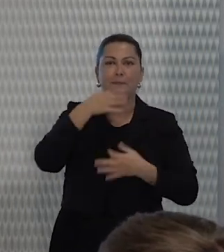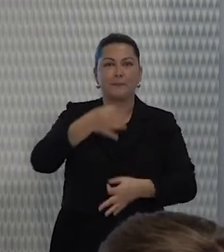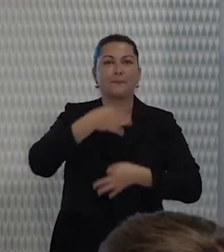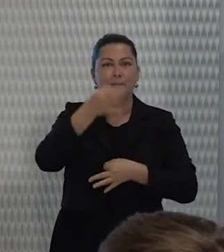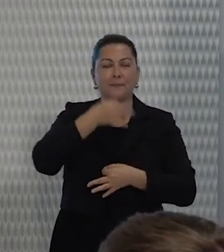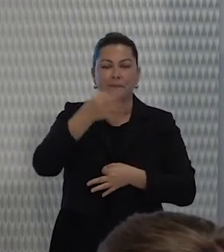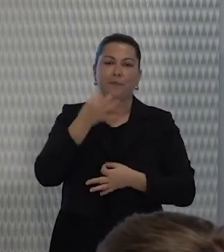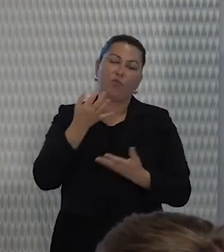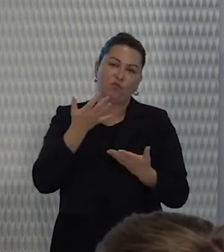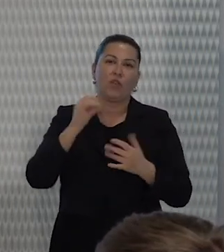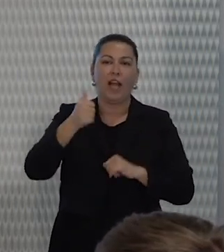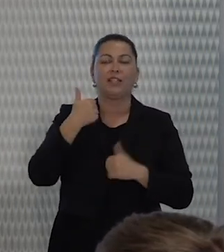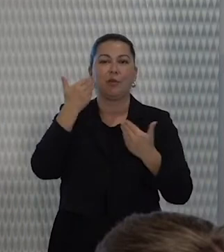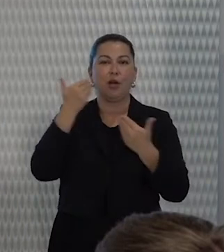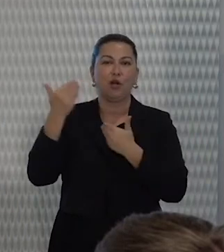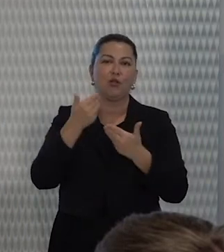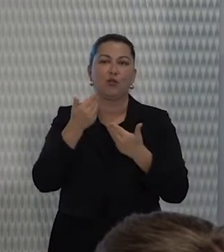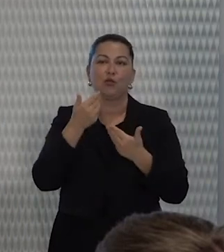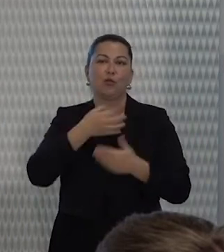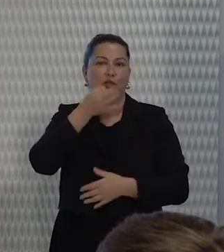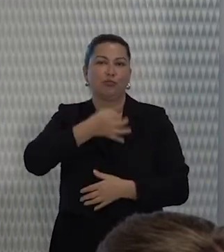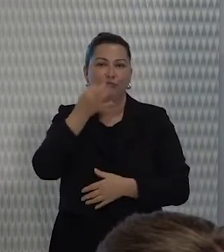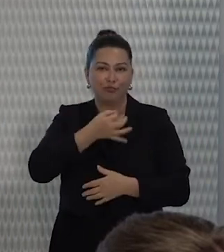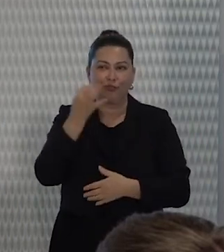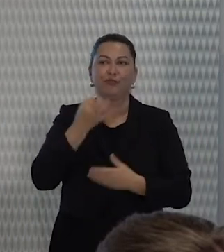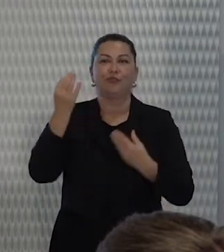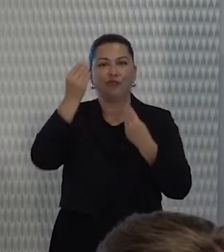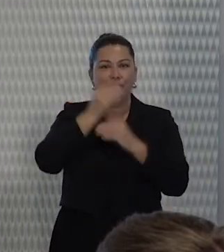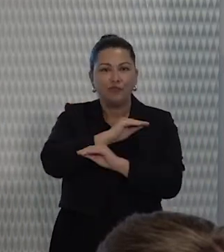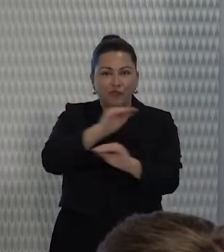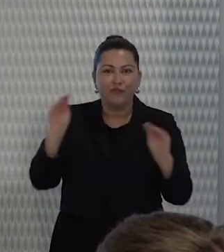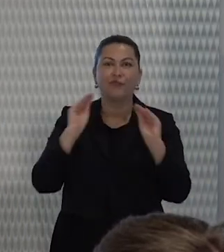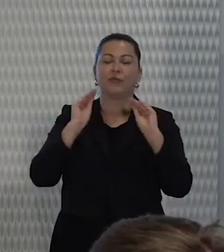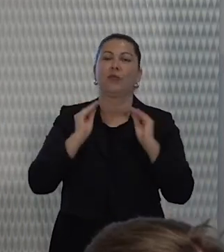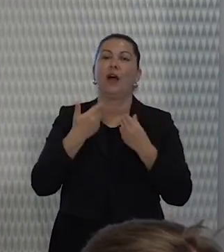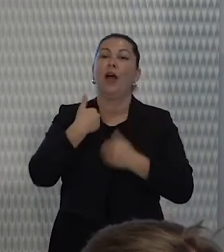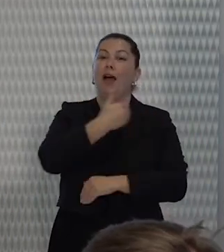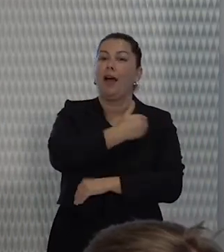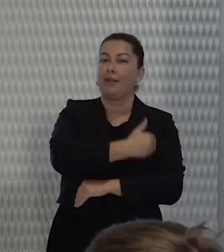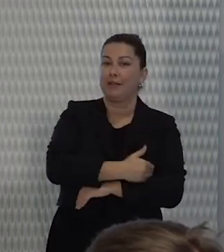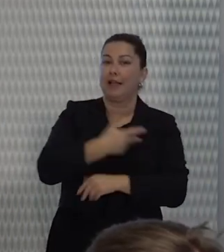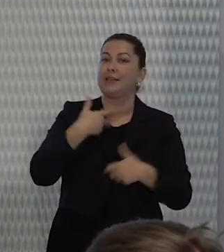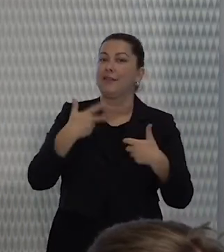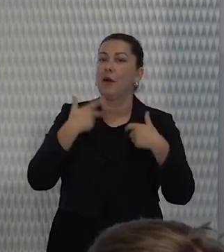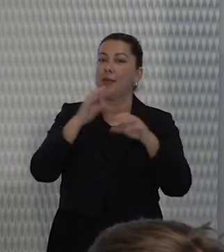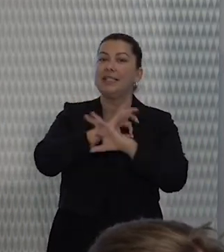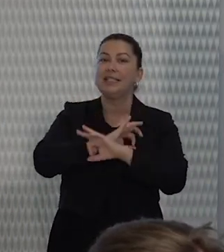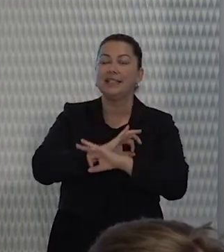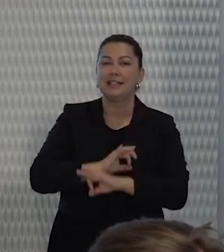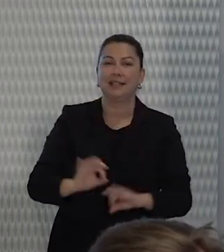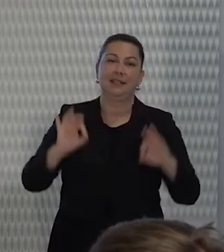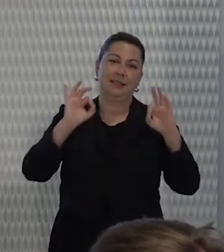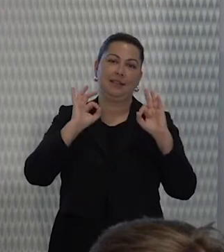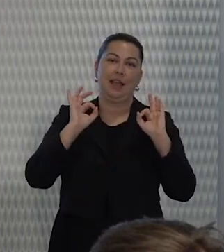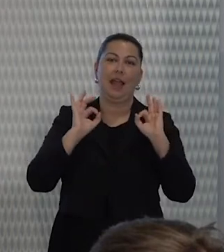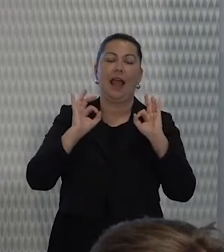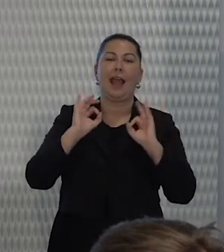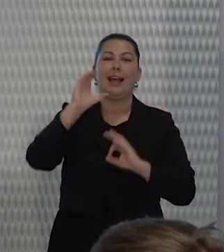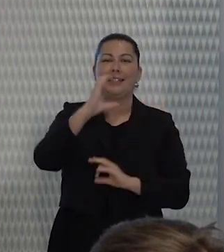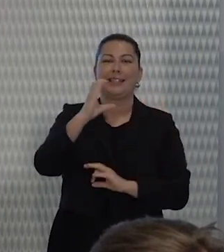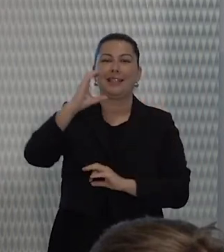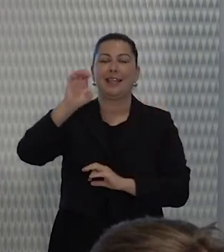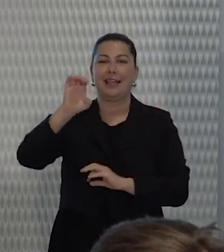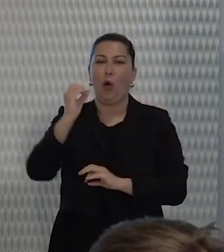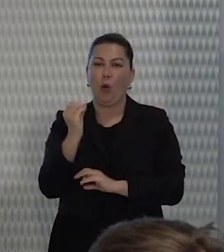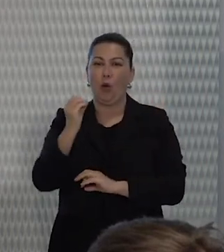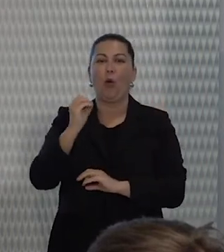ersten Begrüßungsworte schenken werden. Auf der einen Seite freuen wir uns sehr, dass wir den CFO von der